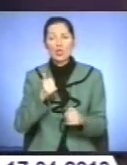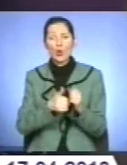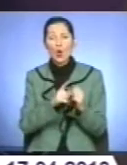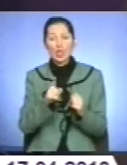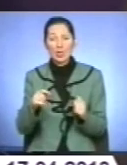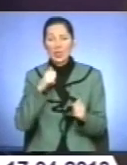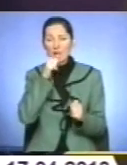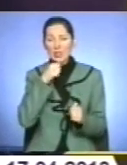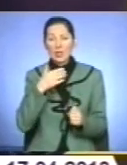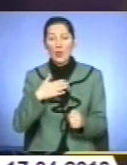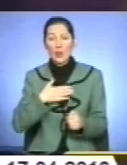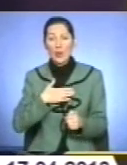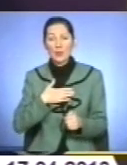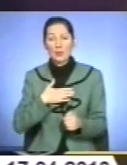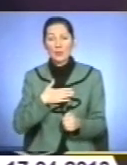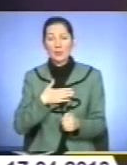ми